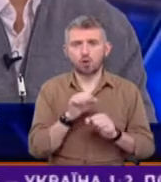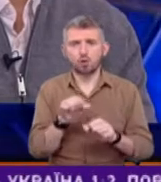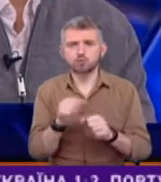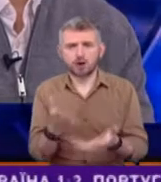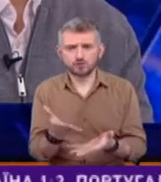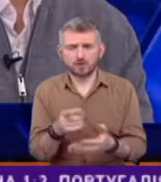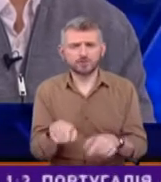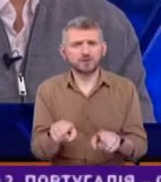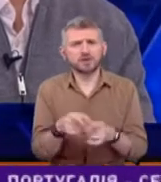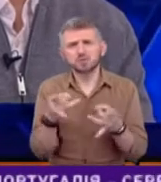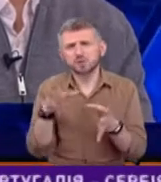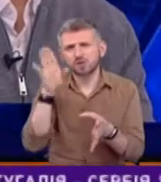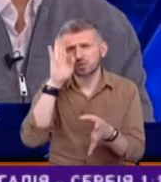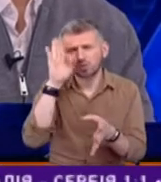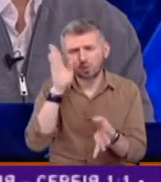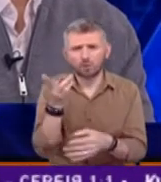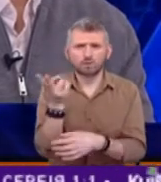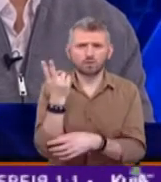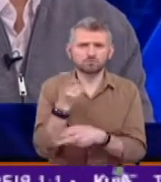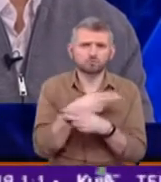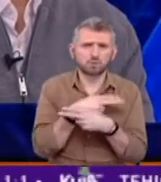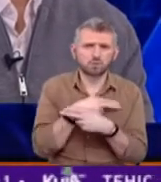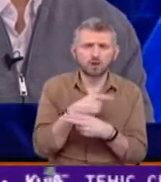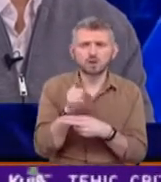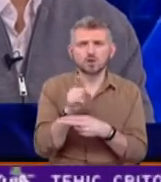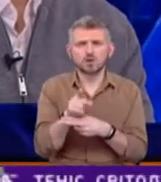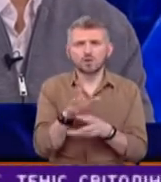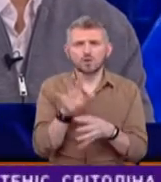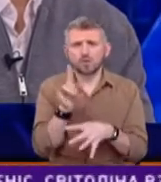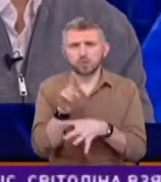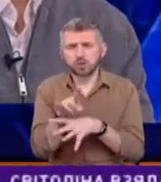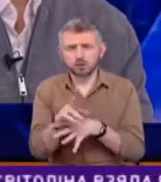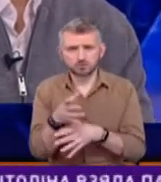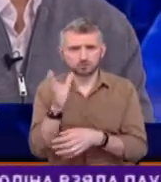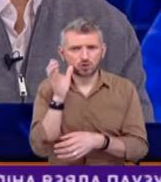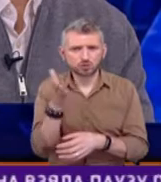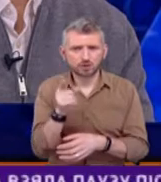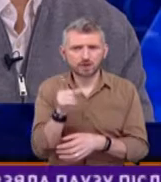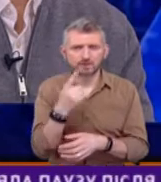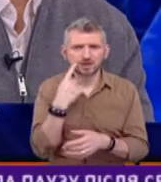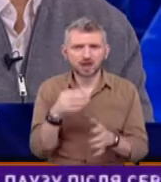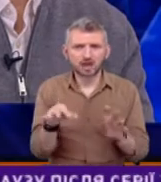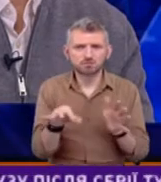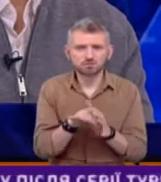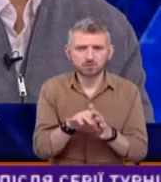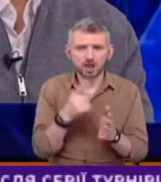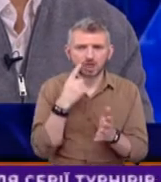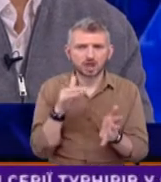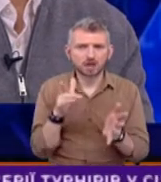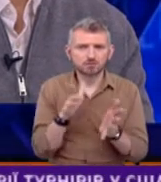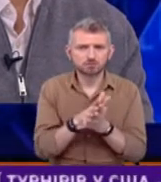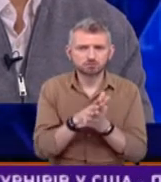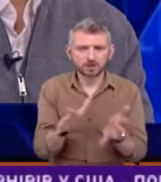Та він такий простий хлопець, да його там може в тіло мною. Послухайте, він зганьбив